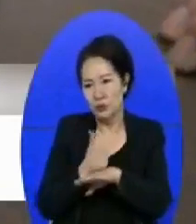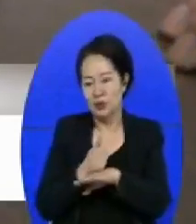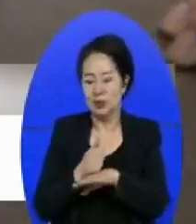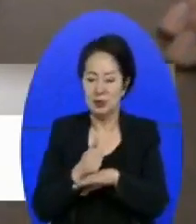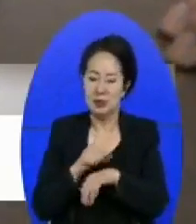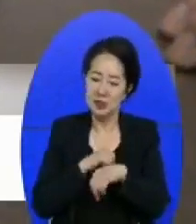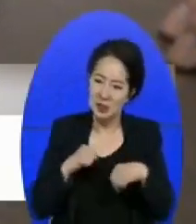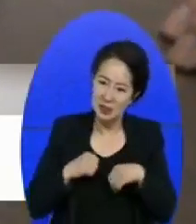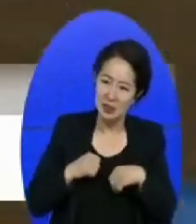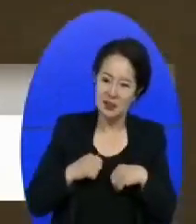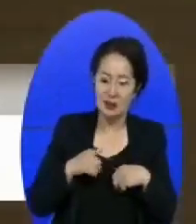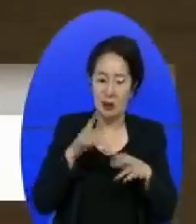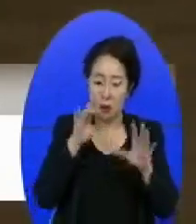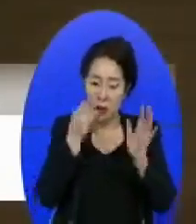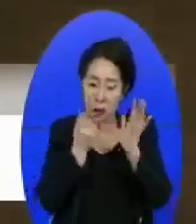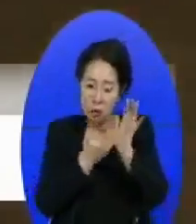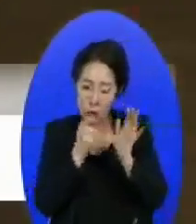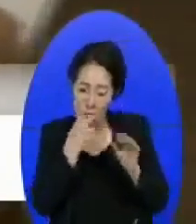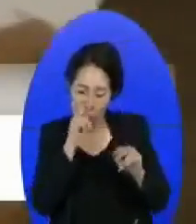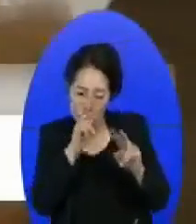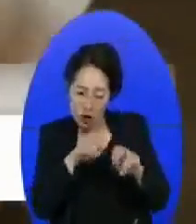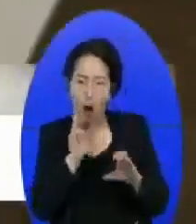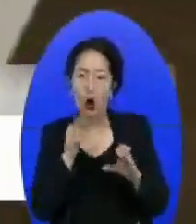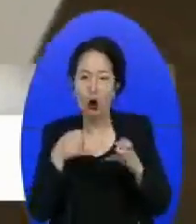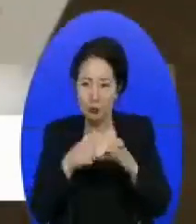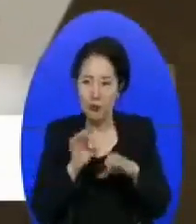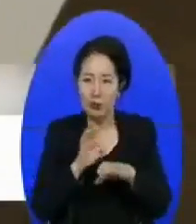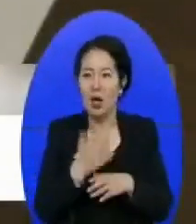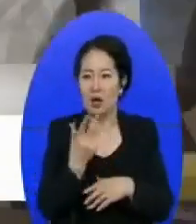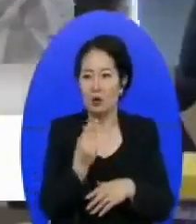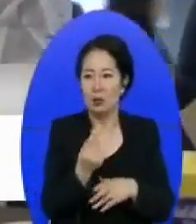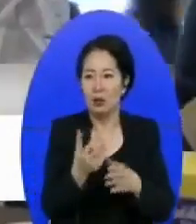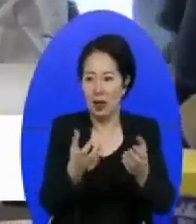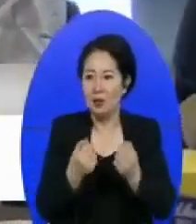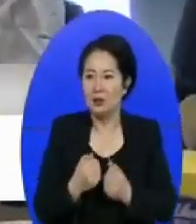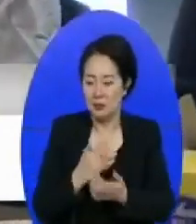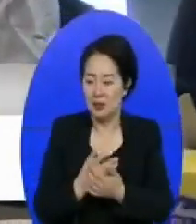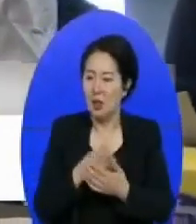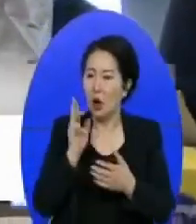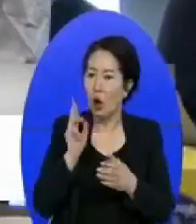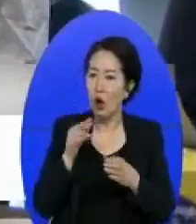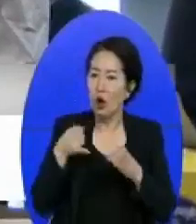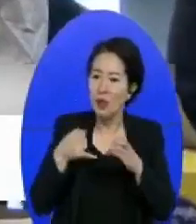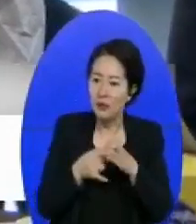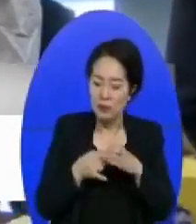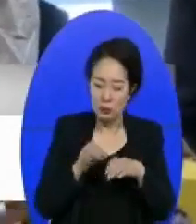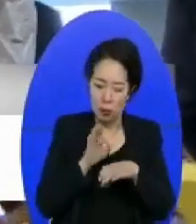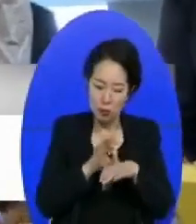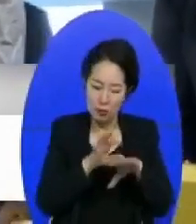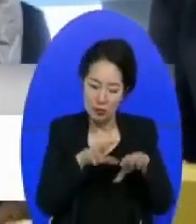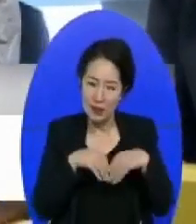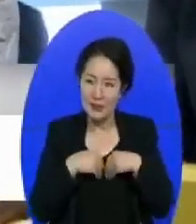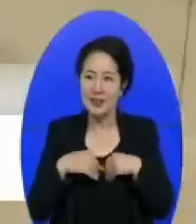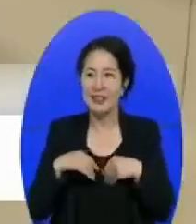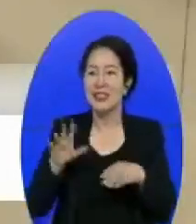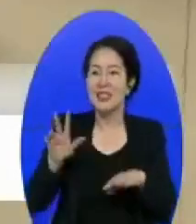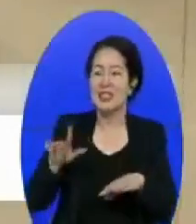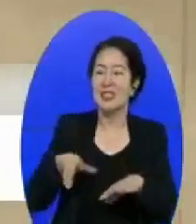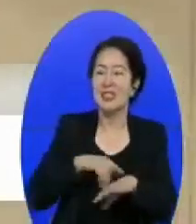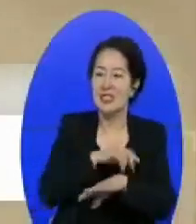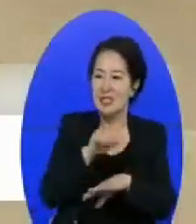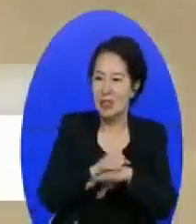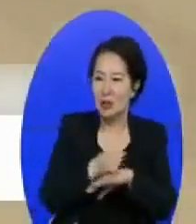гээд нийтдээ 16 хүнээс коронавирус илэрчээ. За одоогоор коронавирусын халдвар тохиолдол Сингапурт